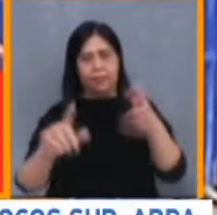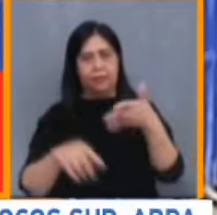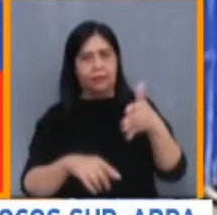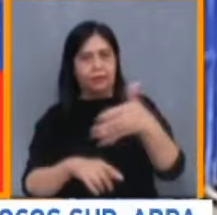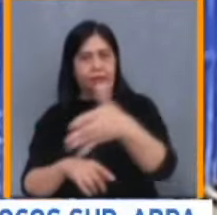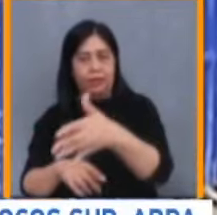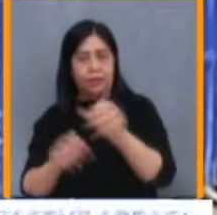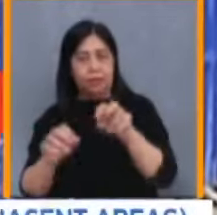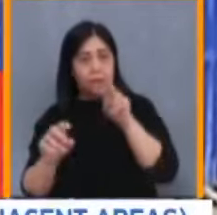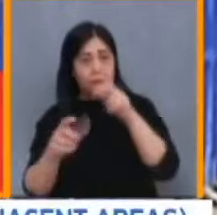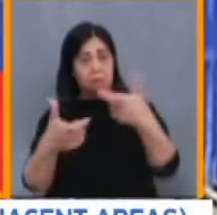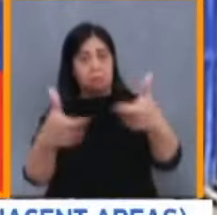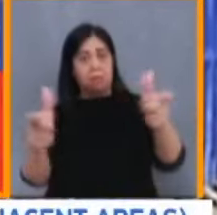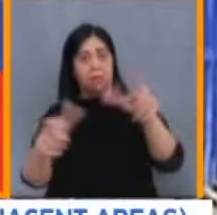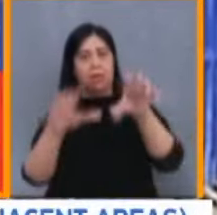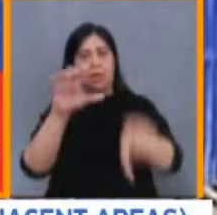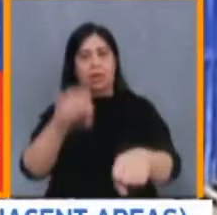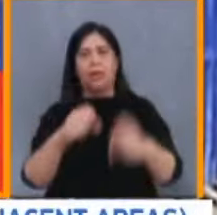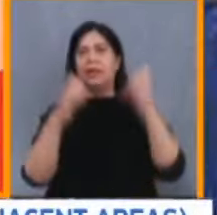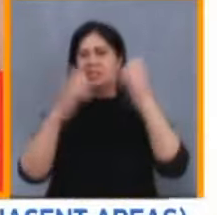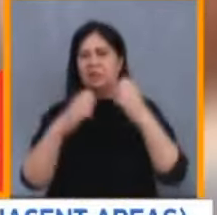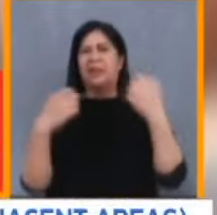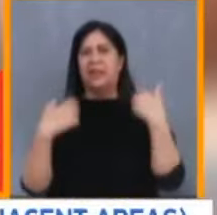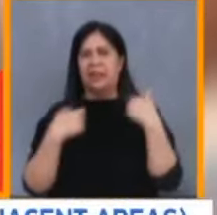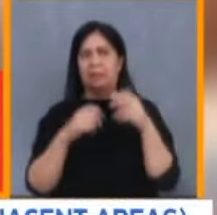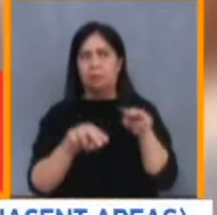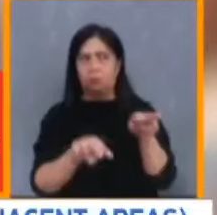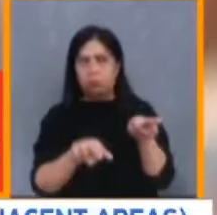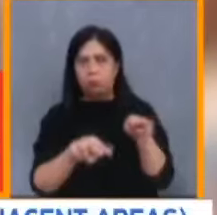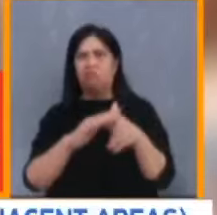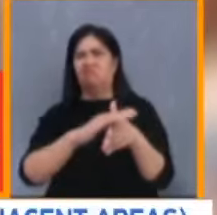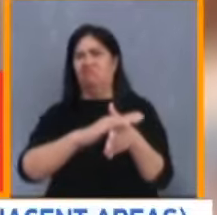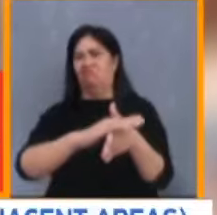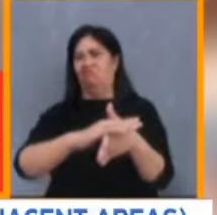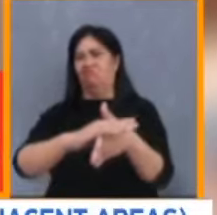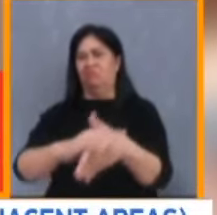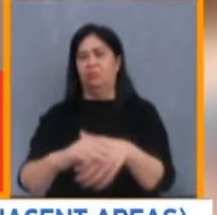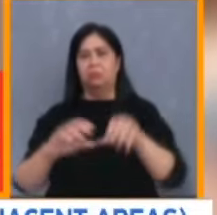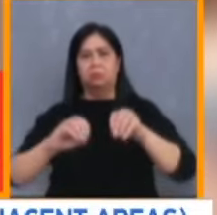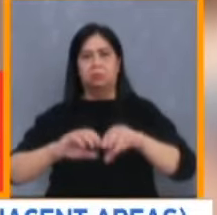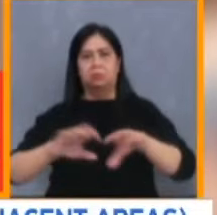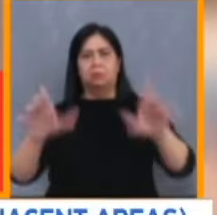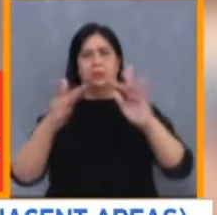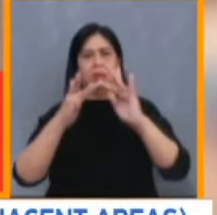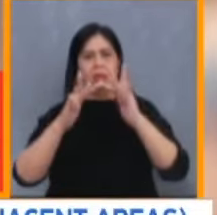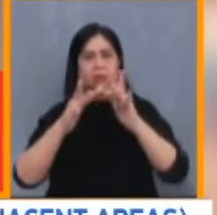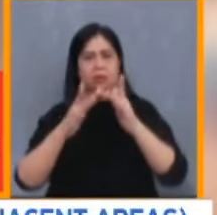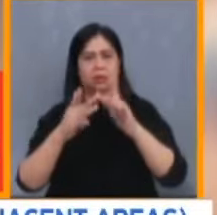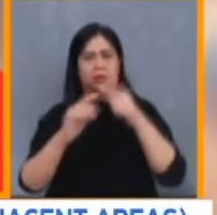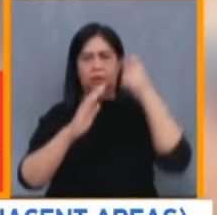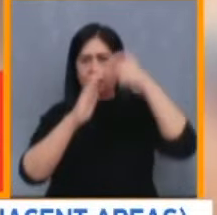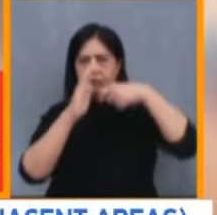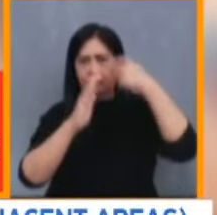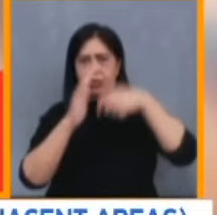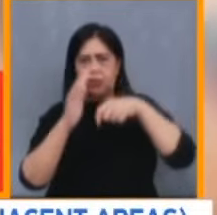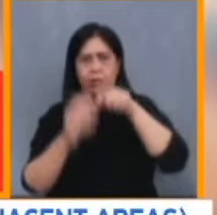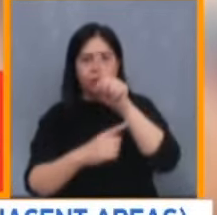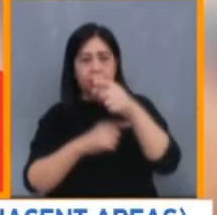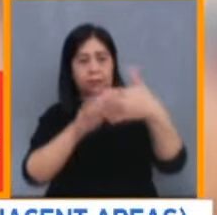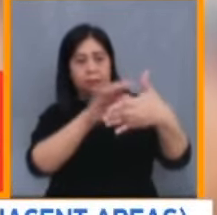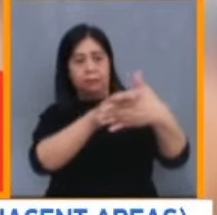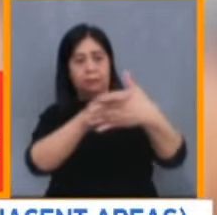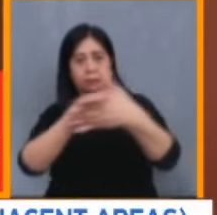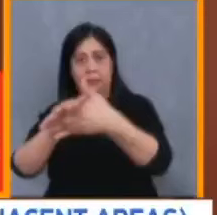huli, asahan na rin daw ang nakaabang na pating. Nagkalat sa social media ang video ng isang pating na nalambat sa